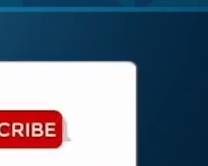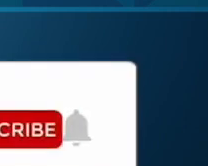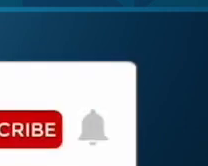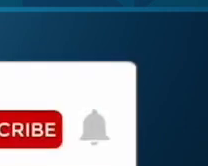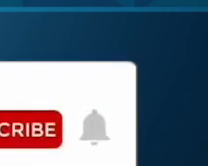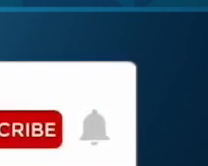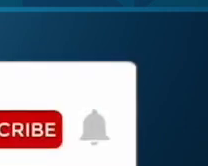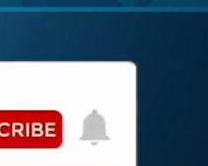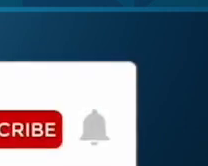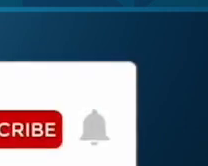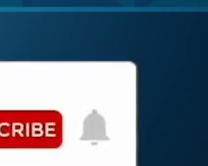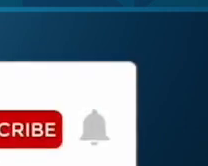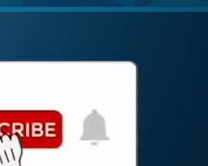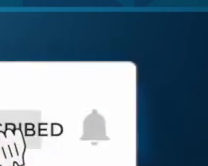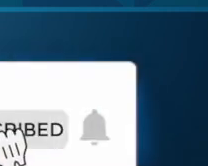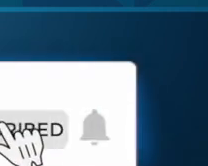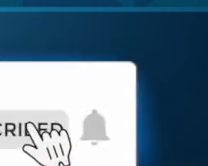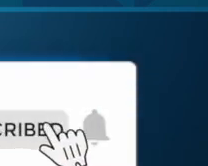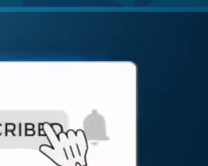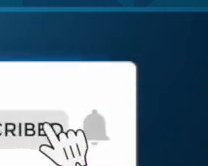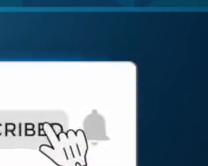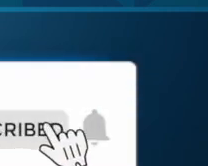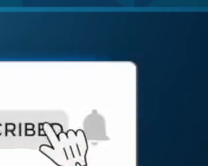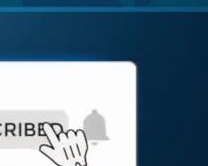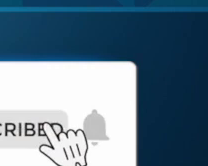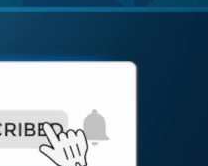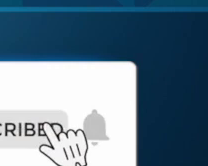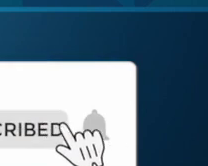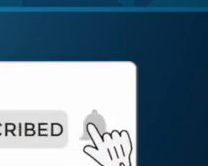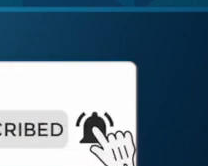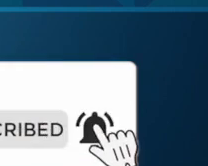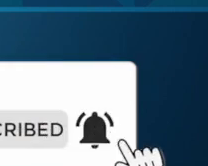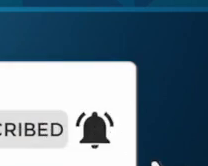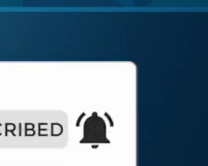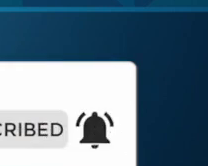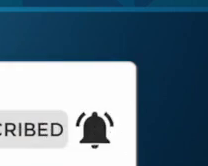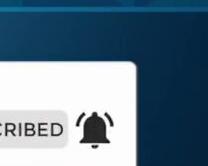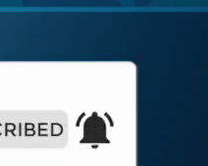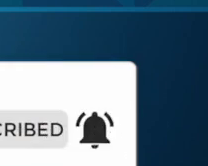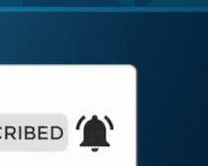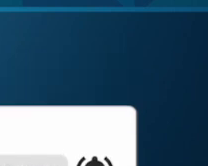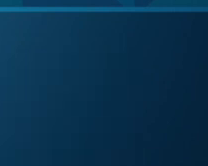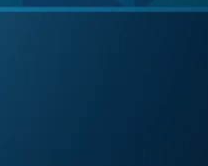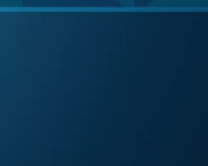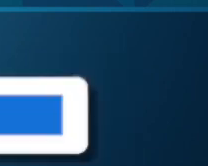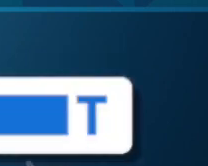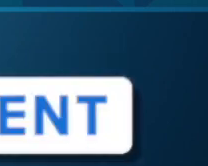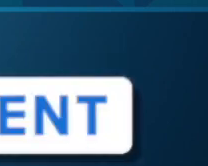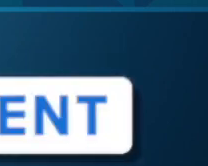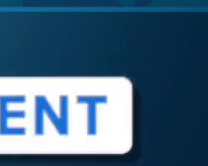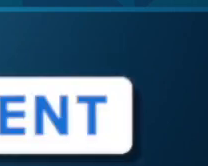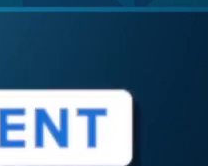no atuais, queta haluha inscreva iha canal RTTeli, hanehang butão notificação.